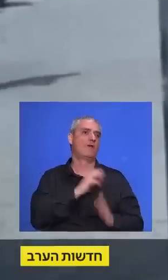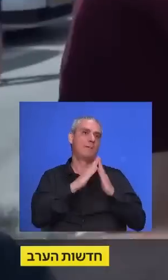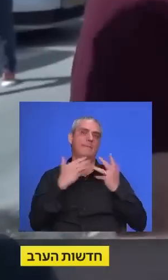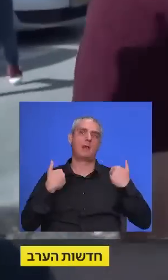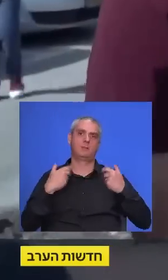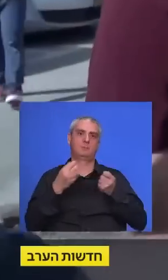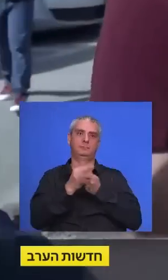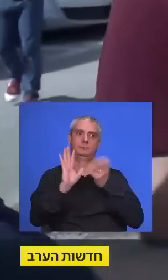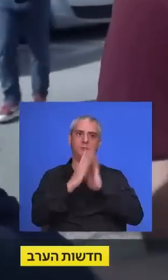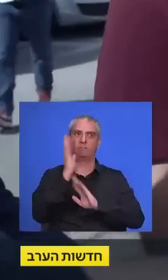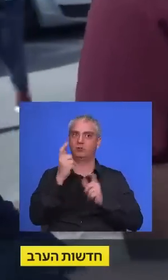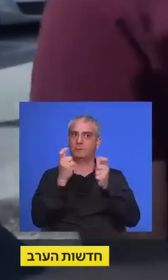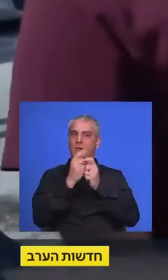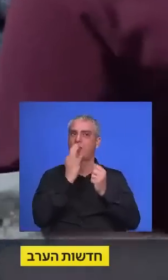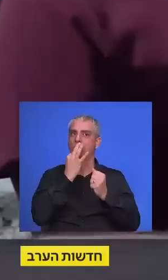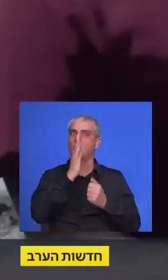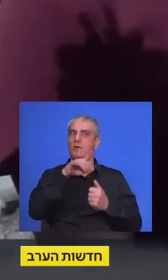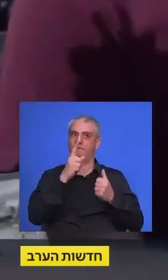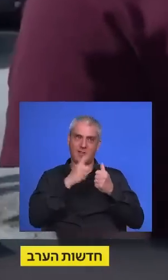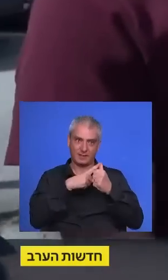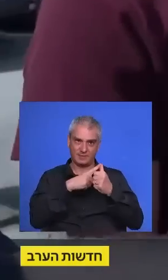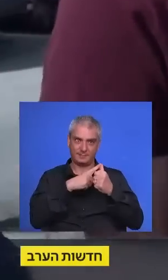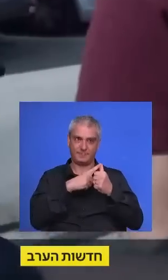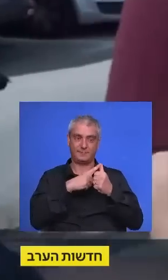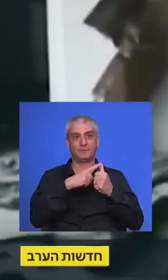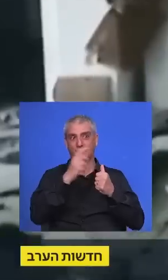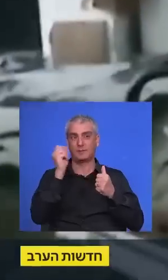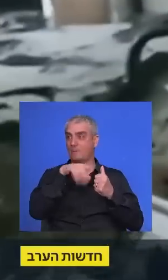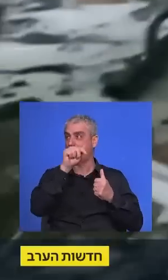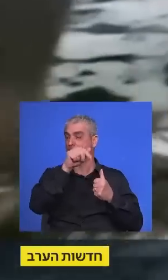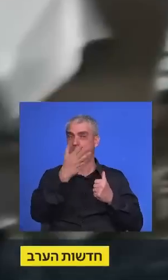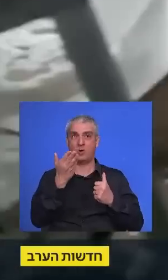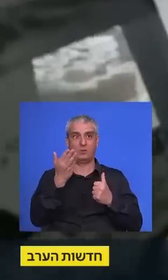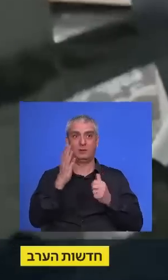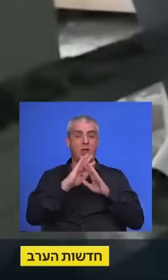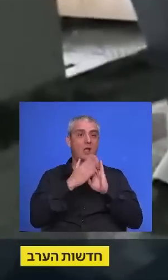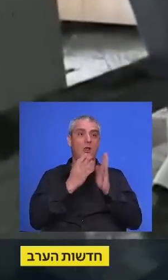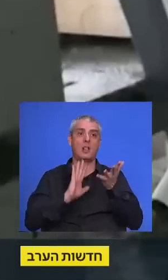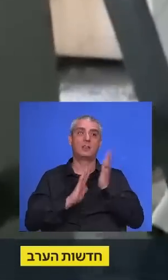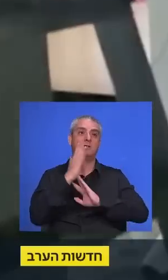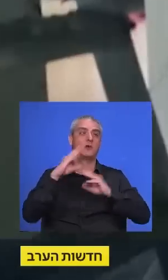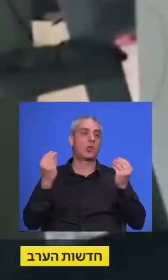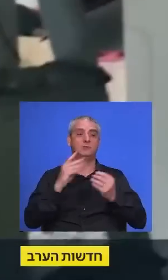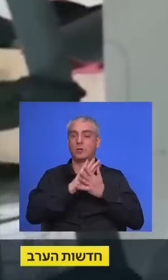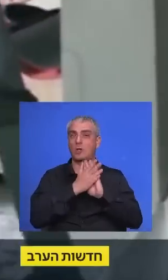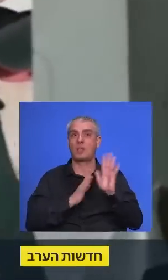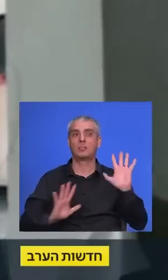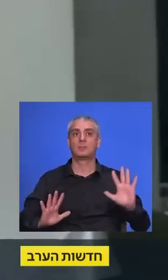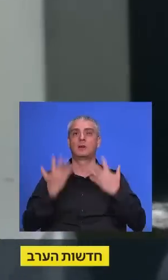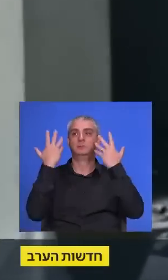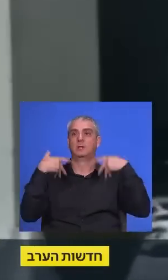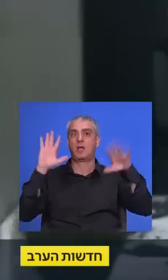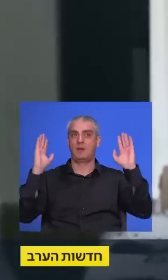יש פה מחלקת נוער וילדים שבאים לפה. הכל נשרף להם, כל הציוד שלהם וכל הדברים